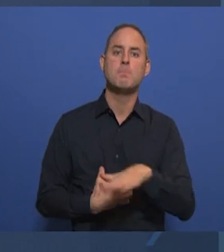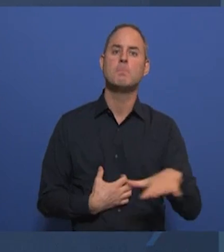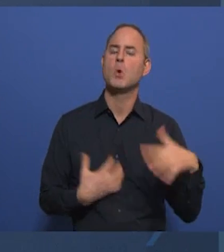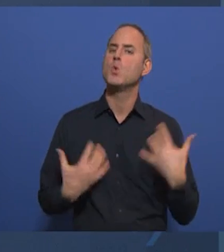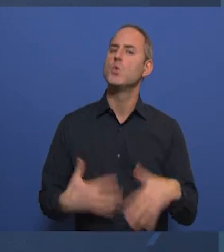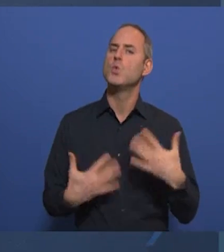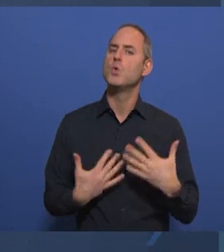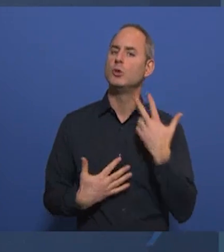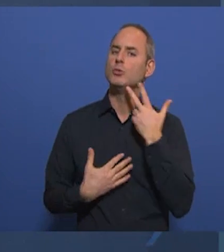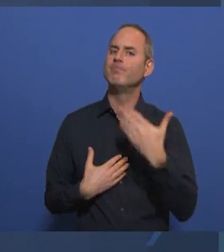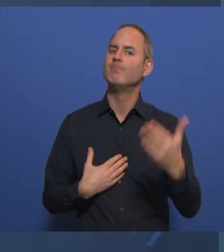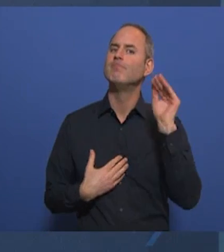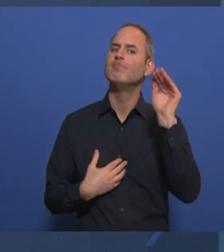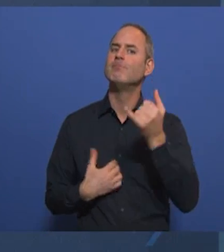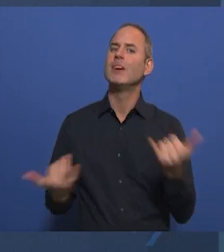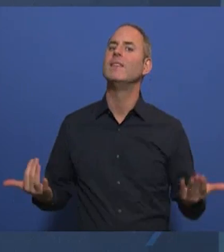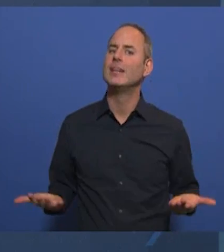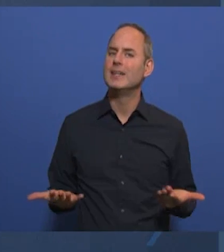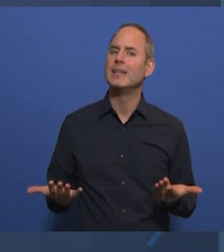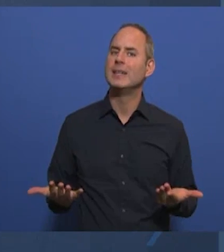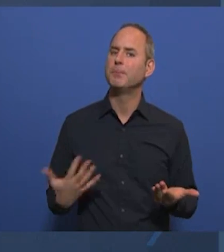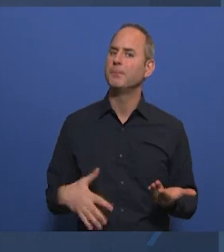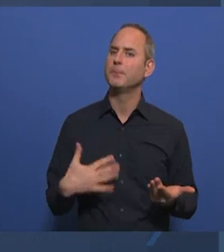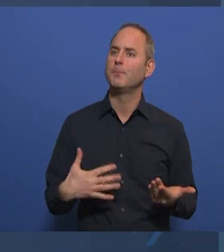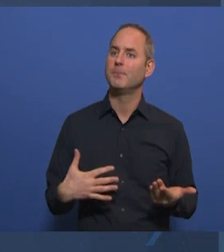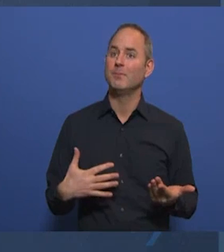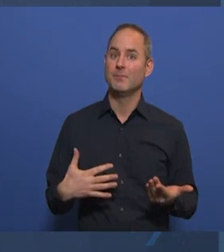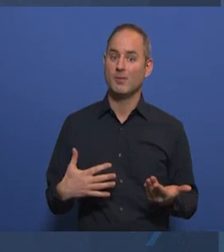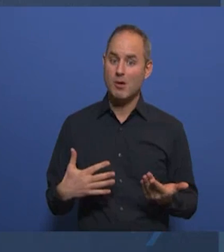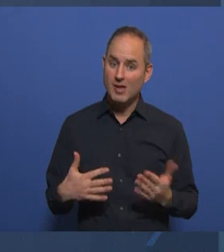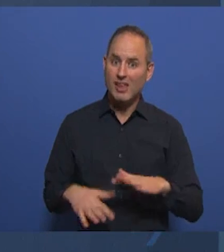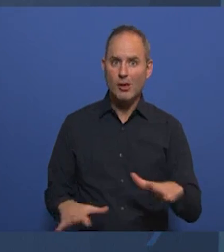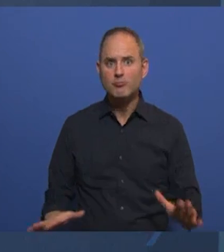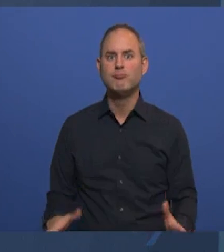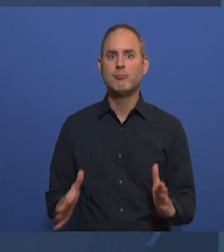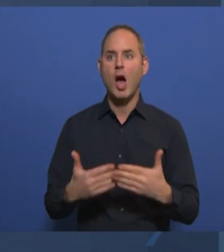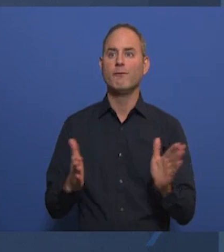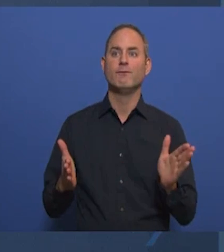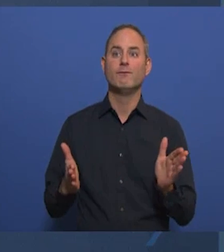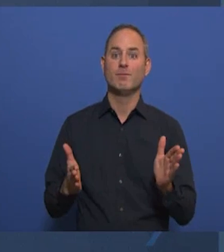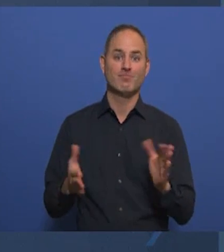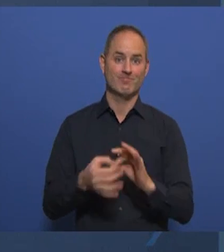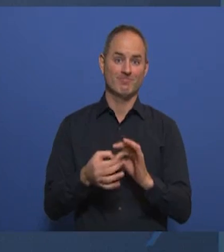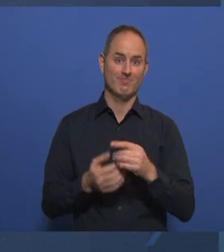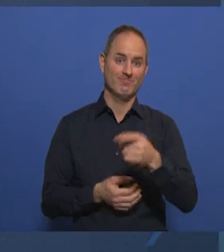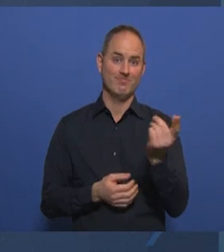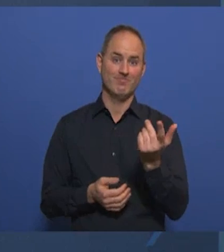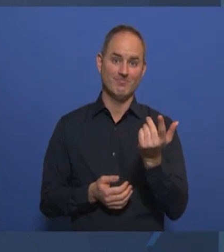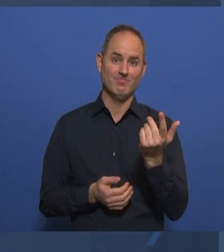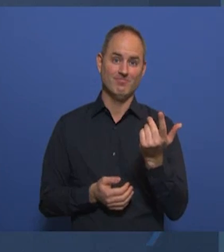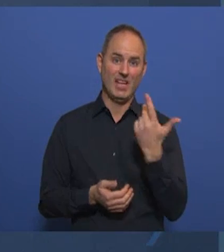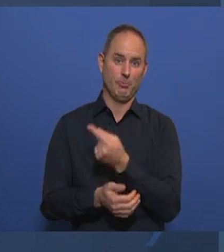Wiederholungen von Lockdown und Lockerungen, wenn mehr Menschen geimpft sind. Und wir haben in Deutschland aktuell eine Impfquote